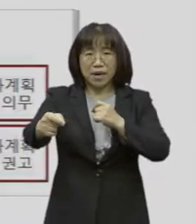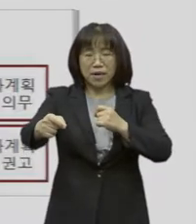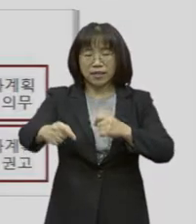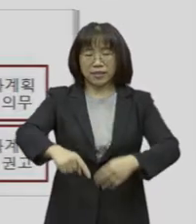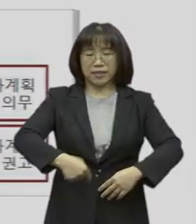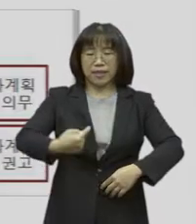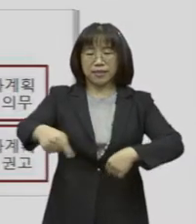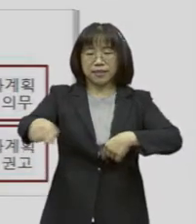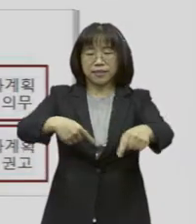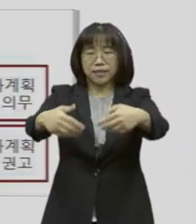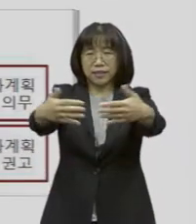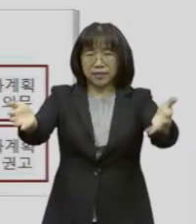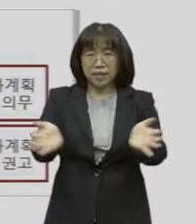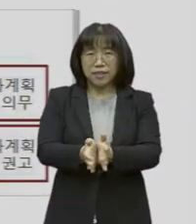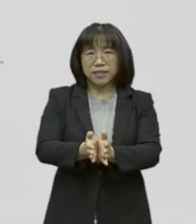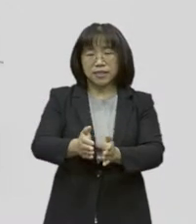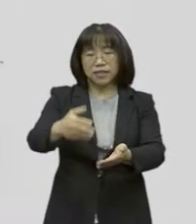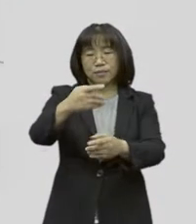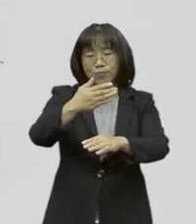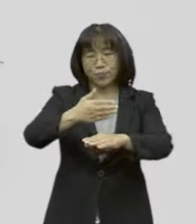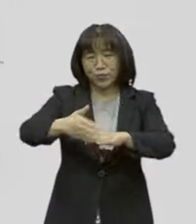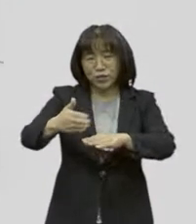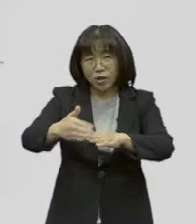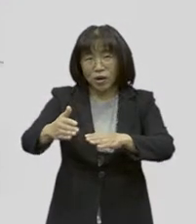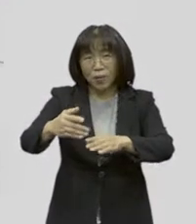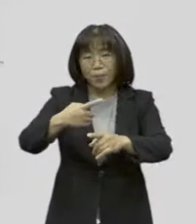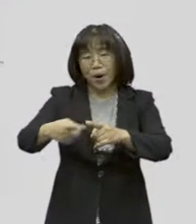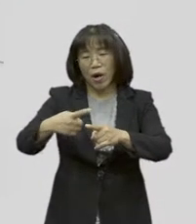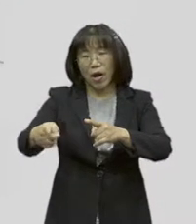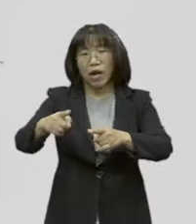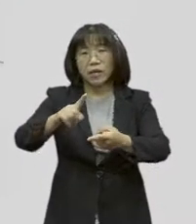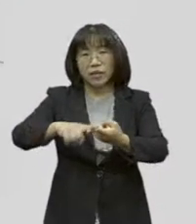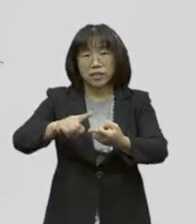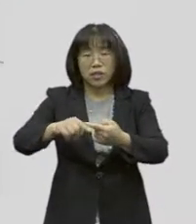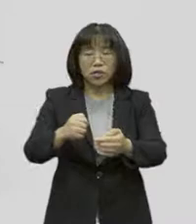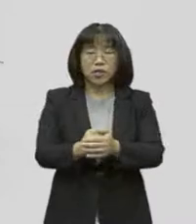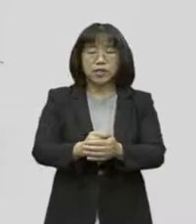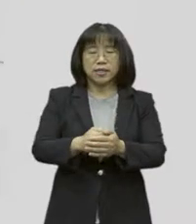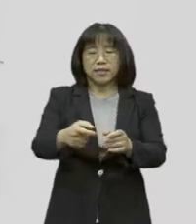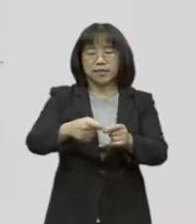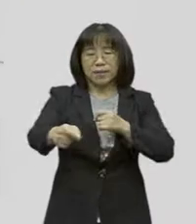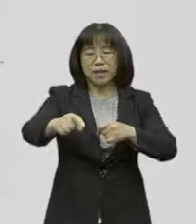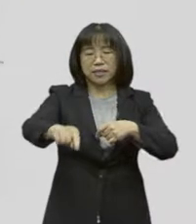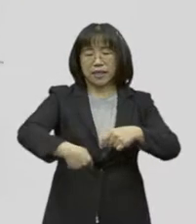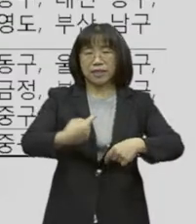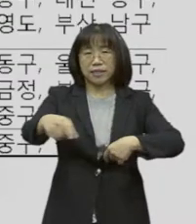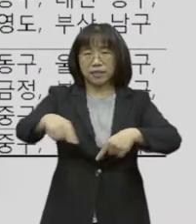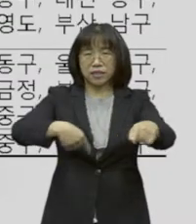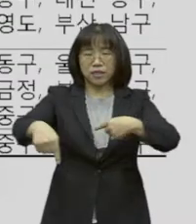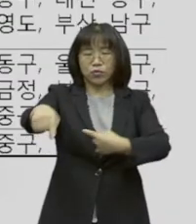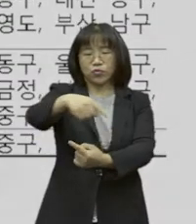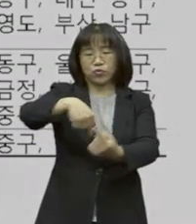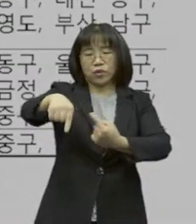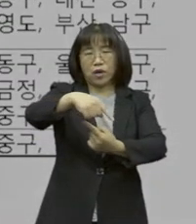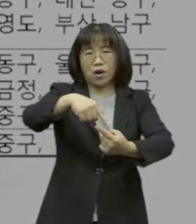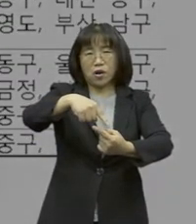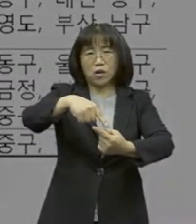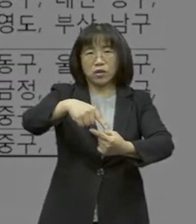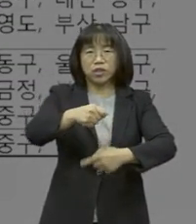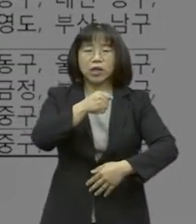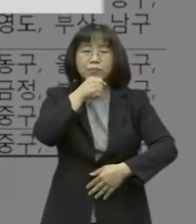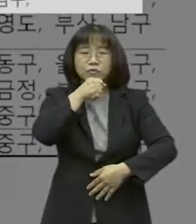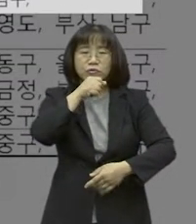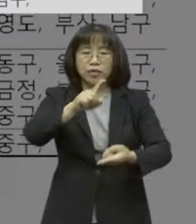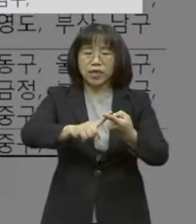지방자치단체 재정 분석 평가는 매년 행정안전부가 지방자치단체의 재정 현황과 운영 성과를 종합적으로